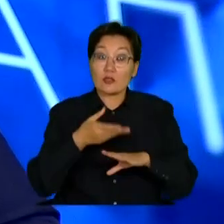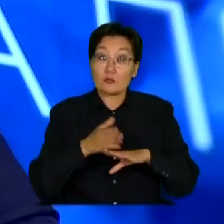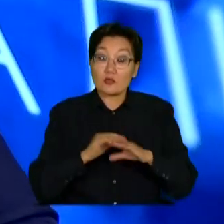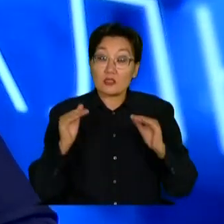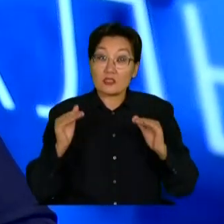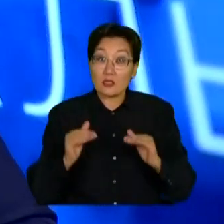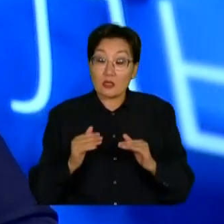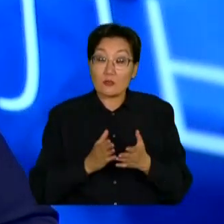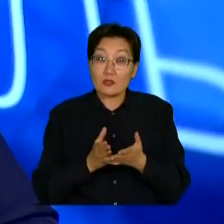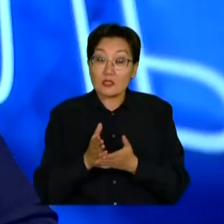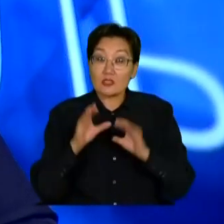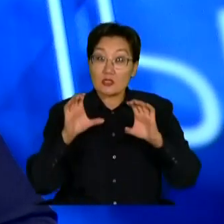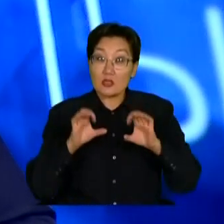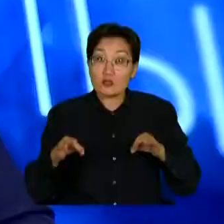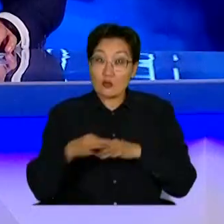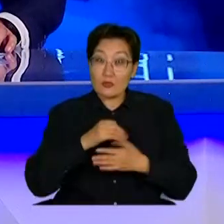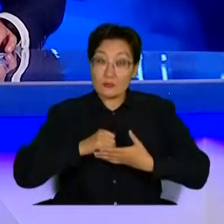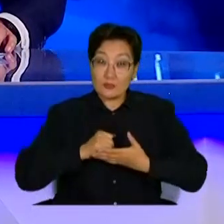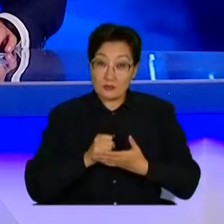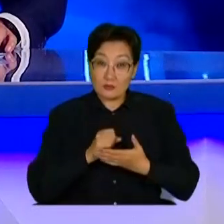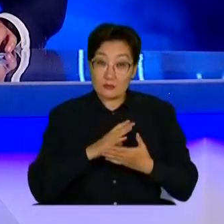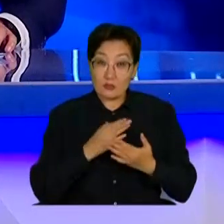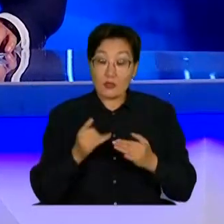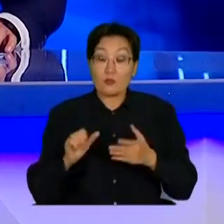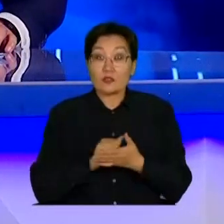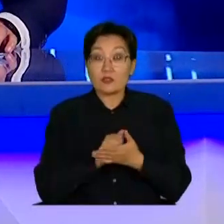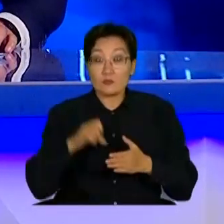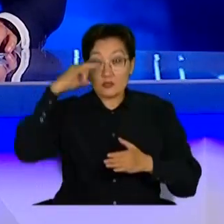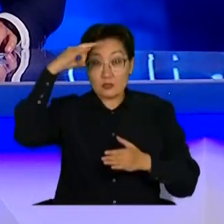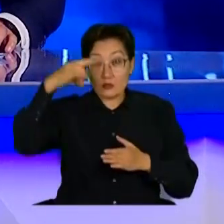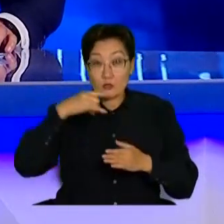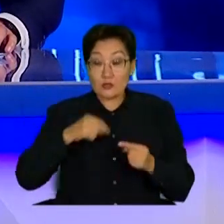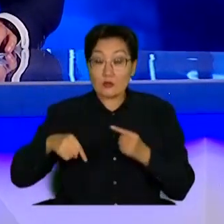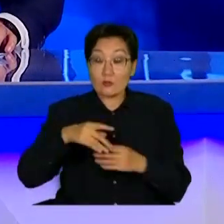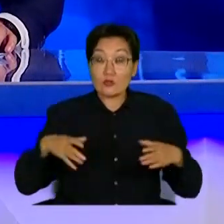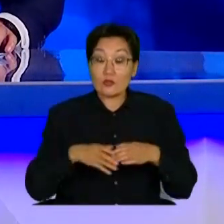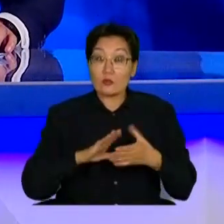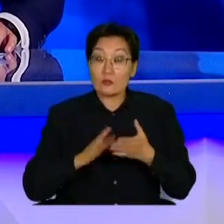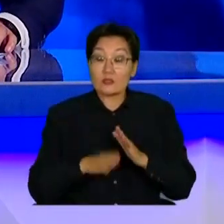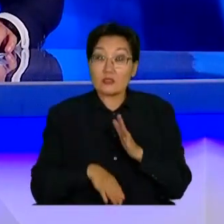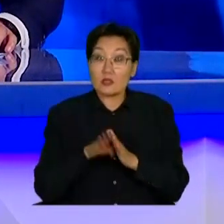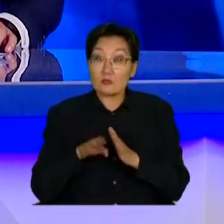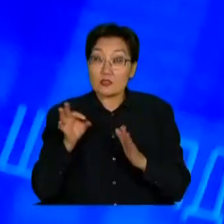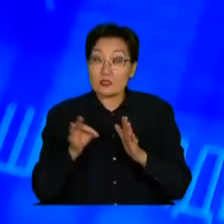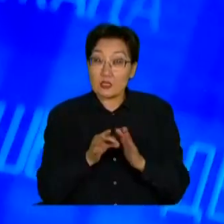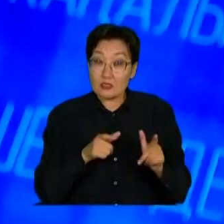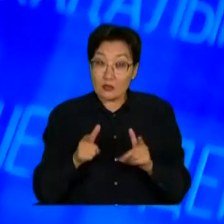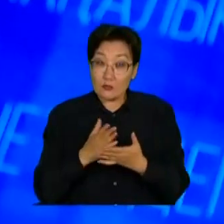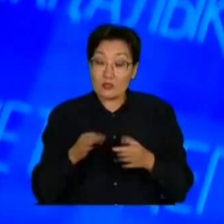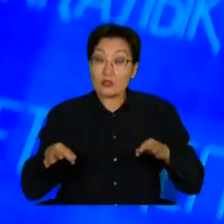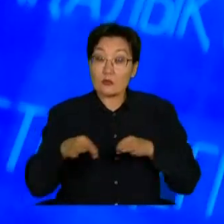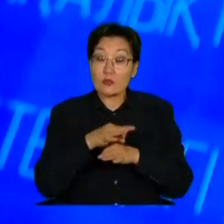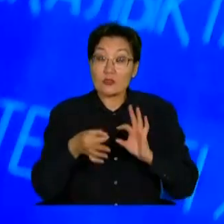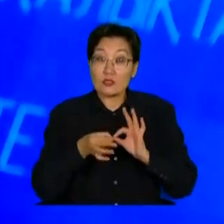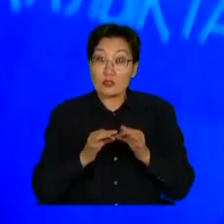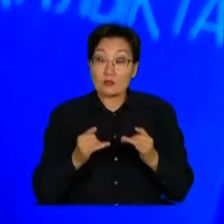салмақты азайтуға бағытталған заң жобасын мақұлдады. Құжат елдегі кәсіпкерліктің ахуалын жақсарту мақсатында әзірленген. Жобаның